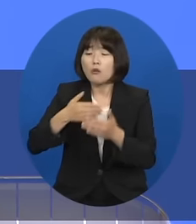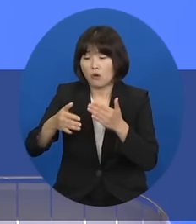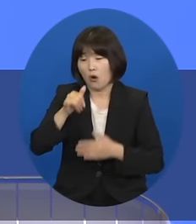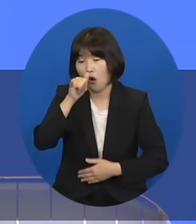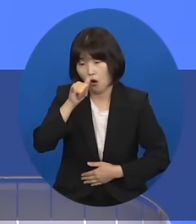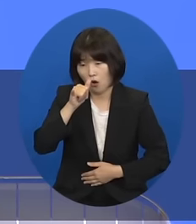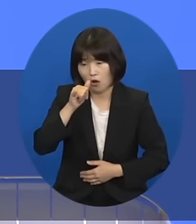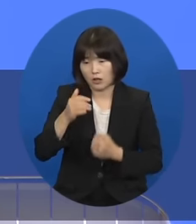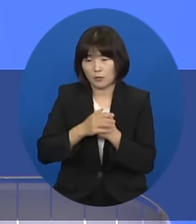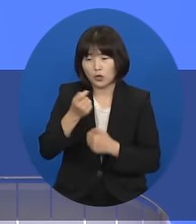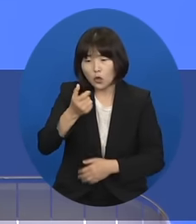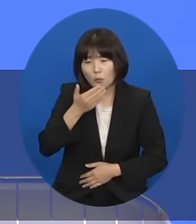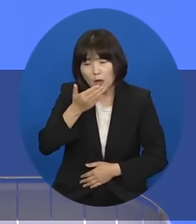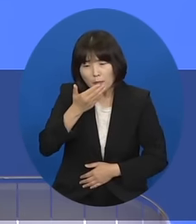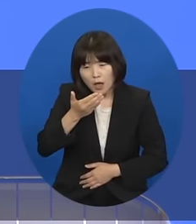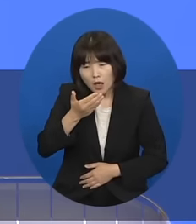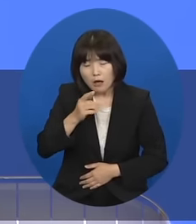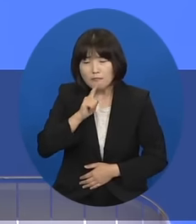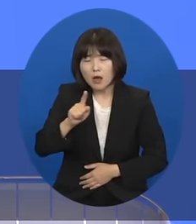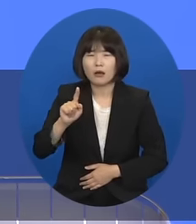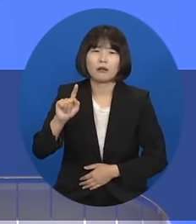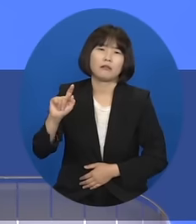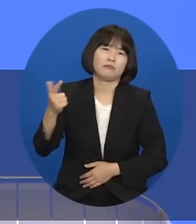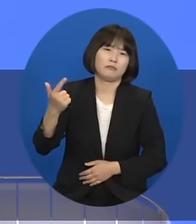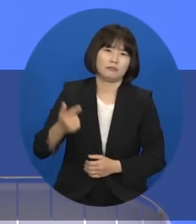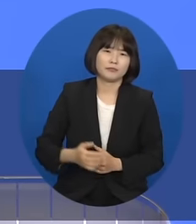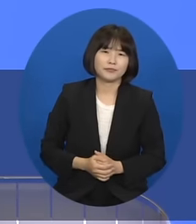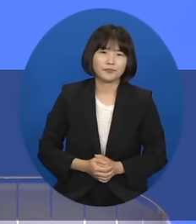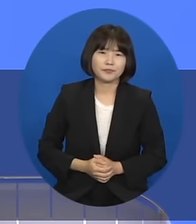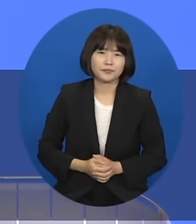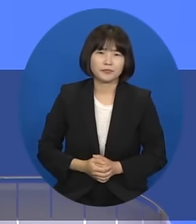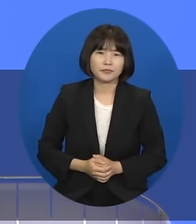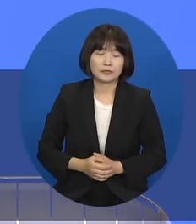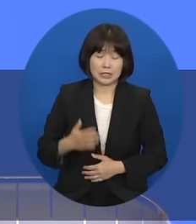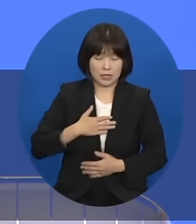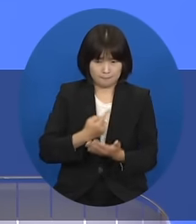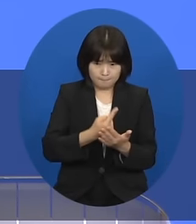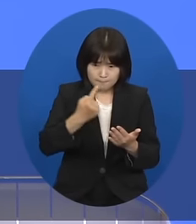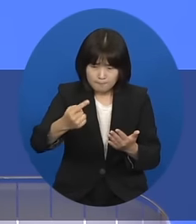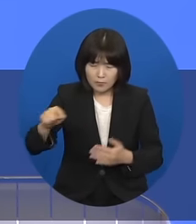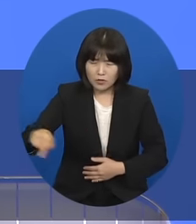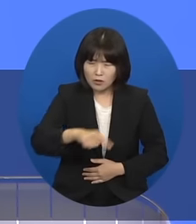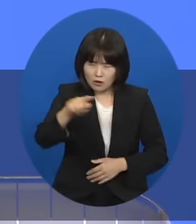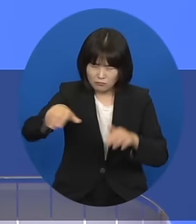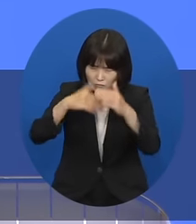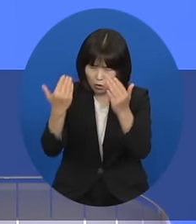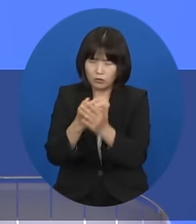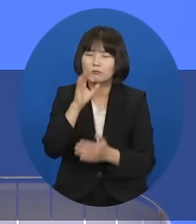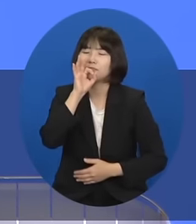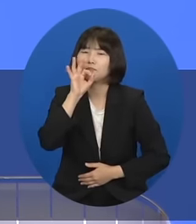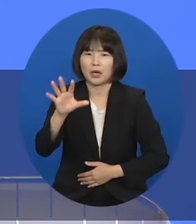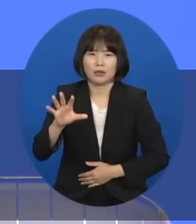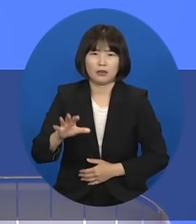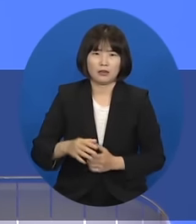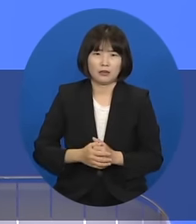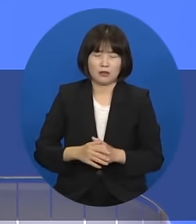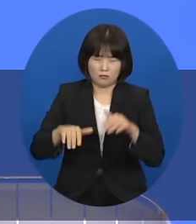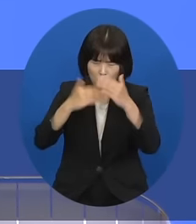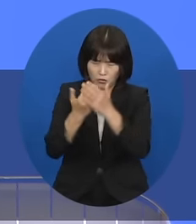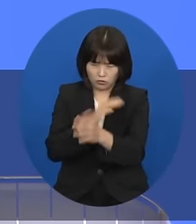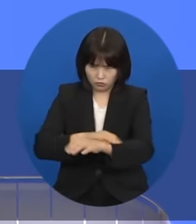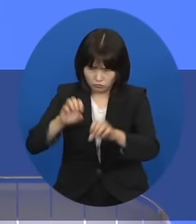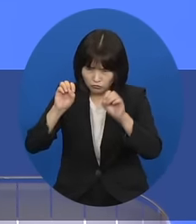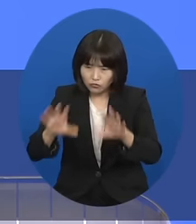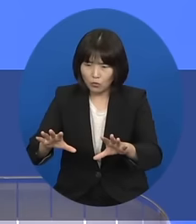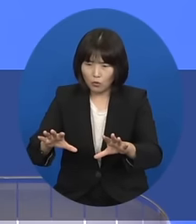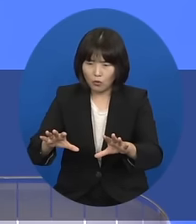있으니까 조금은 할 수 있을 거야, 이렇게 말씀하지 않으셨어요. 나를 떠나게 되면 너희는 아무것도 할 수 없어, 모든 것이 헛수고가 될 거야